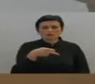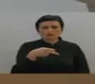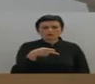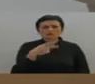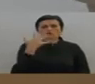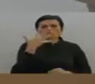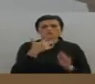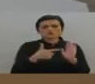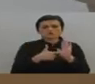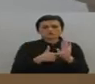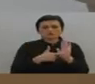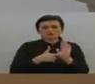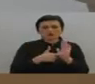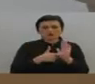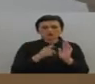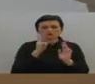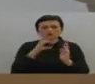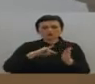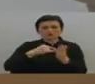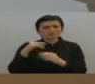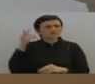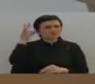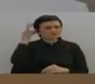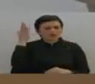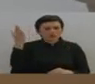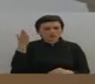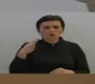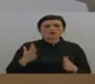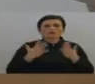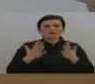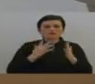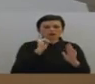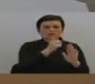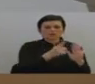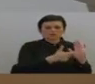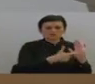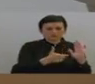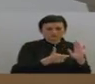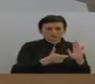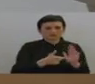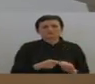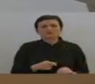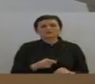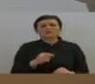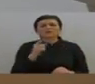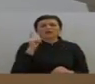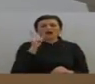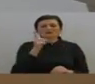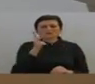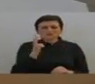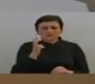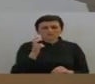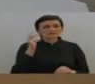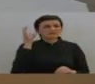2057 ჰექტარი, სამეგრელო 4700, იმერეთი 1717, თერმული ნისლი დამუშავებულია 9300 ჰექტარი, სამეგრელოში